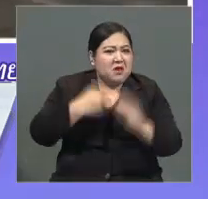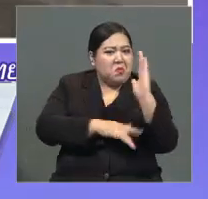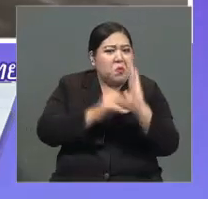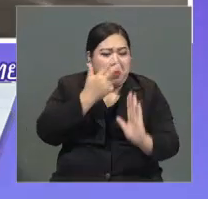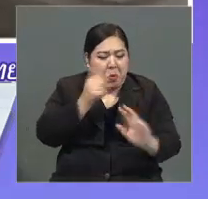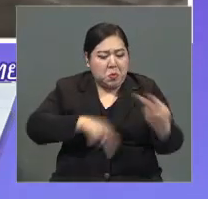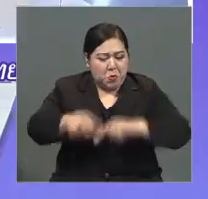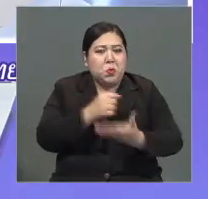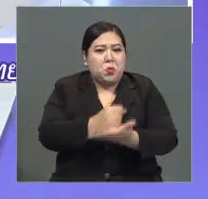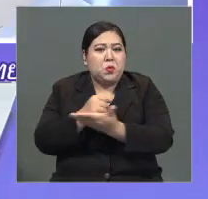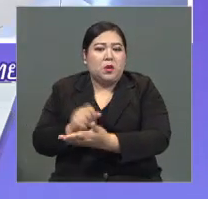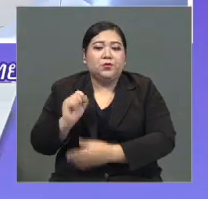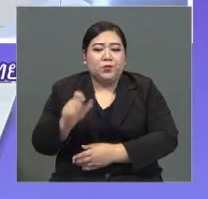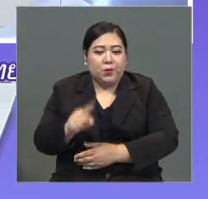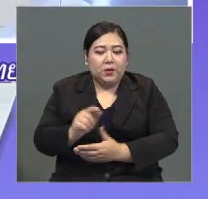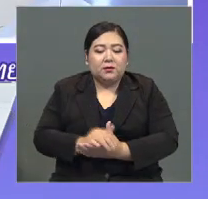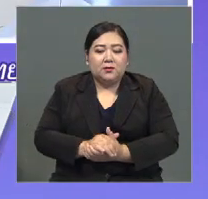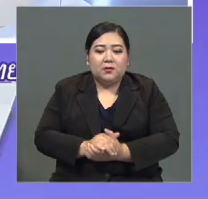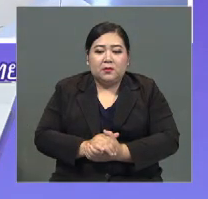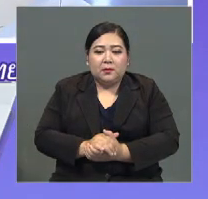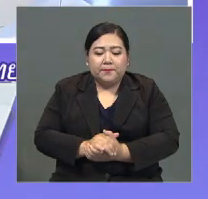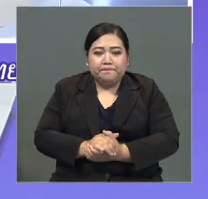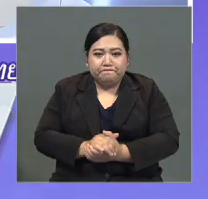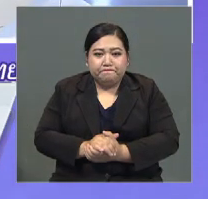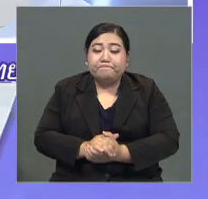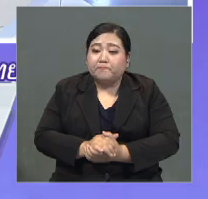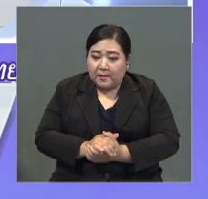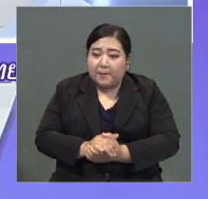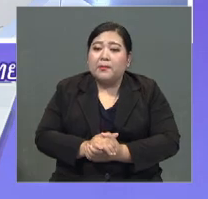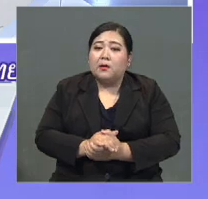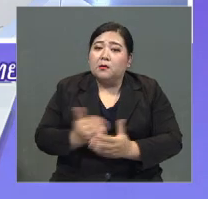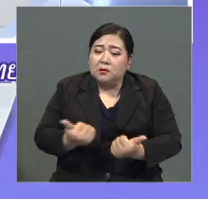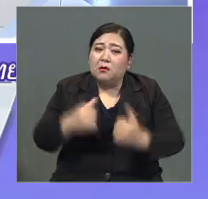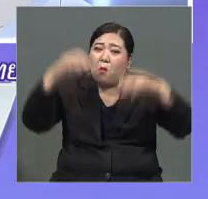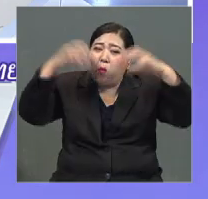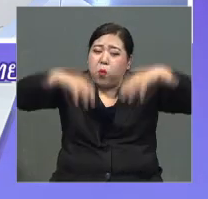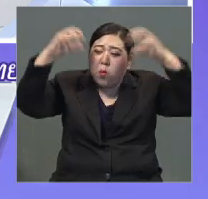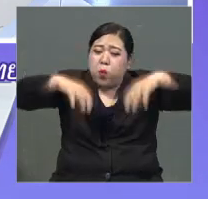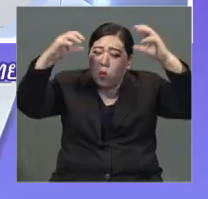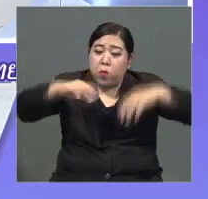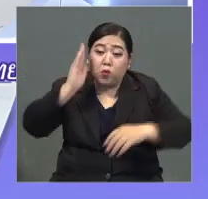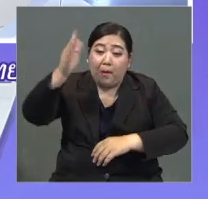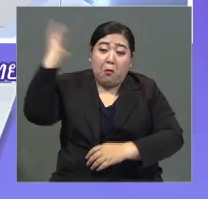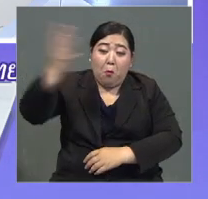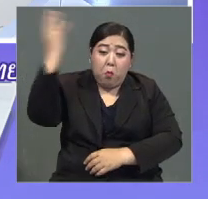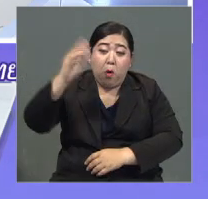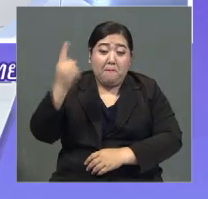ั ท่านครับท นักขณะนี้ เรายต้องเจอกับเรื่องของ กวายสมติทซอย่